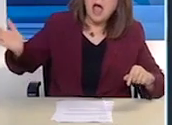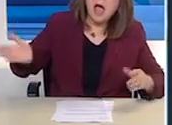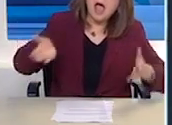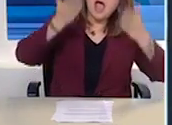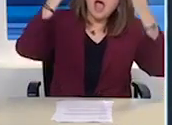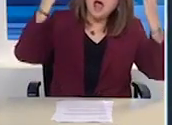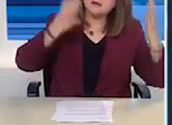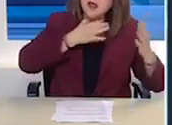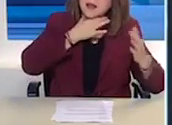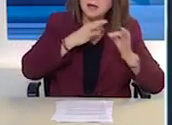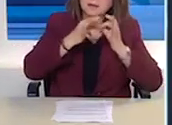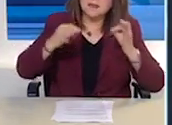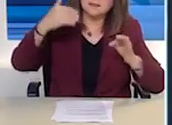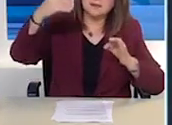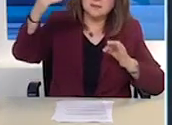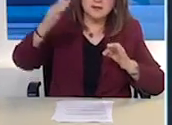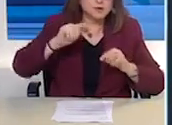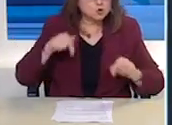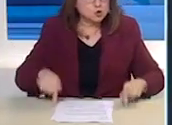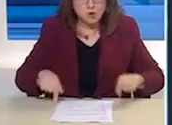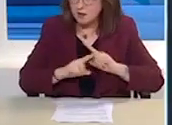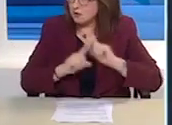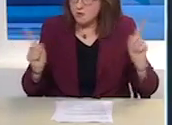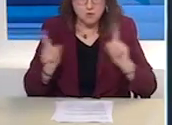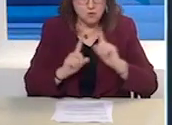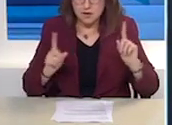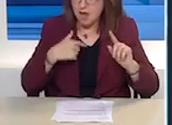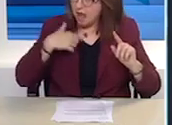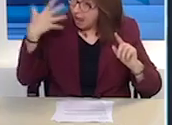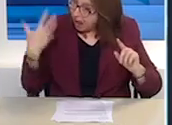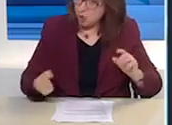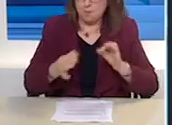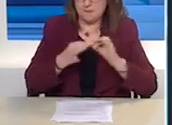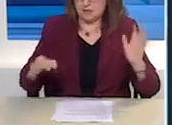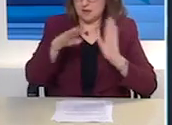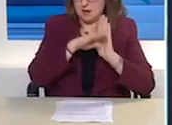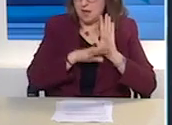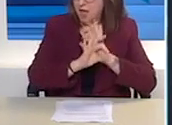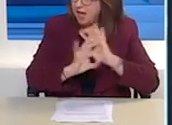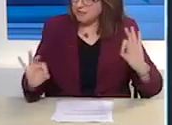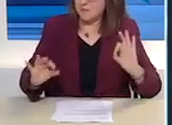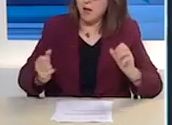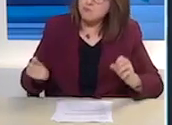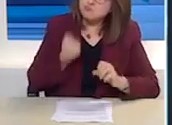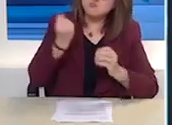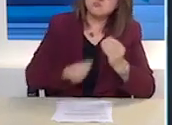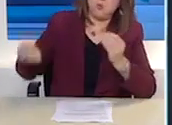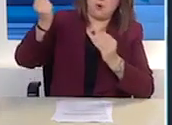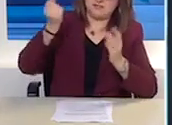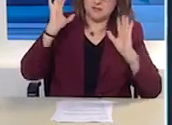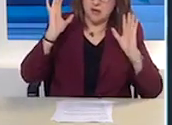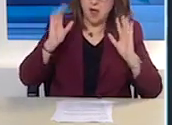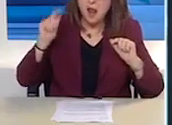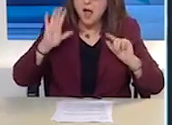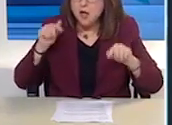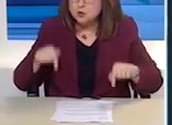πάρουμε. Όλα τα μέτρα είναι στο τραπέζι. Όμως αυτό το στοίχημα που έχουμε καθημερινά να κερδίσουμε είναι ένα. Τα ίδια αυστηρά αυτά